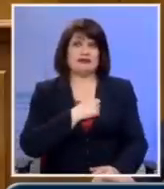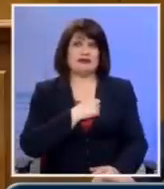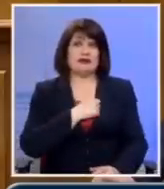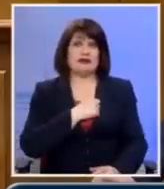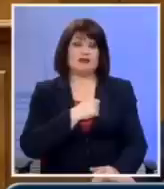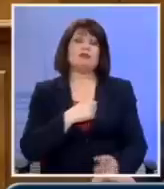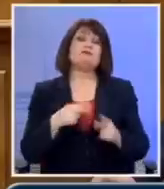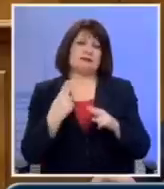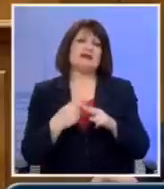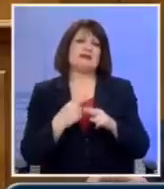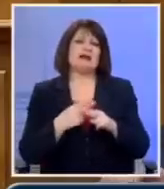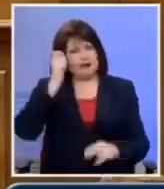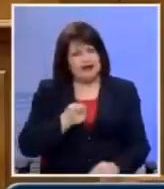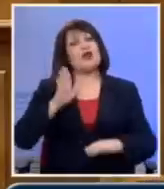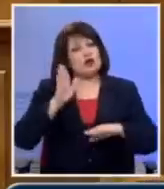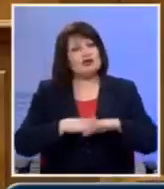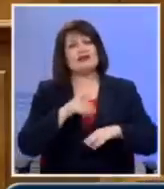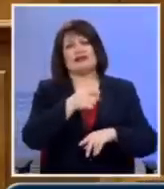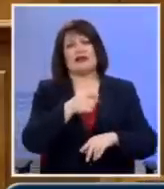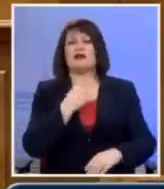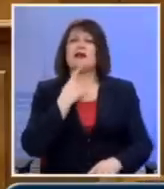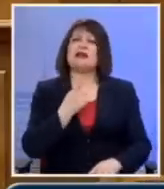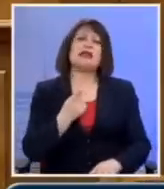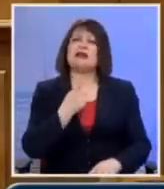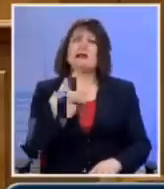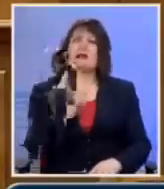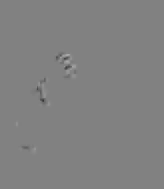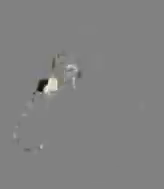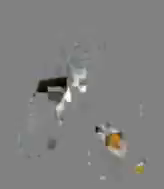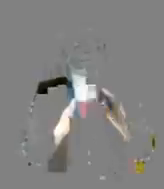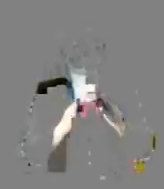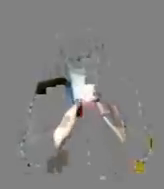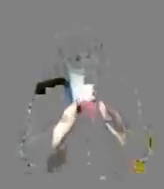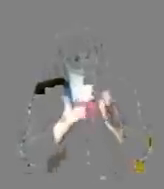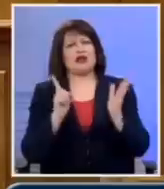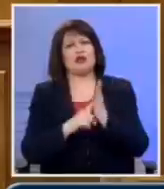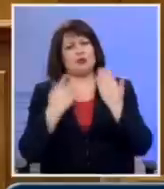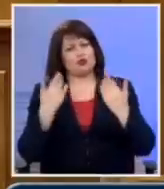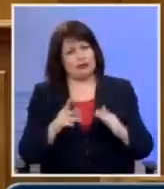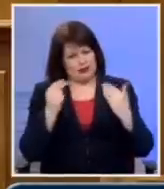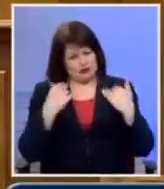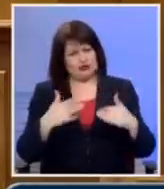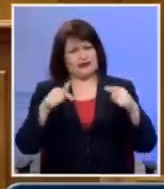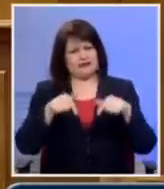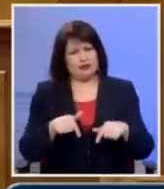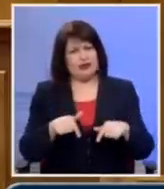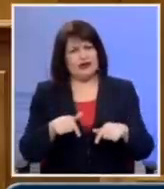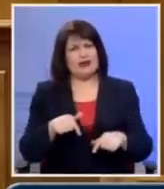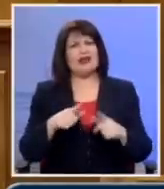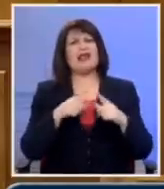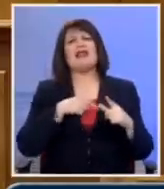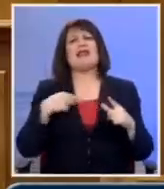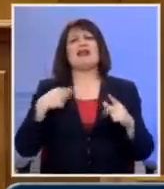η σημαντικότερη ομολογία ενοχής. Μιλώ για την ασυλία που νομοθετήθηκε στη Βουλή, για τα διοικητικά